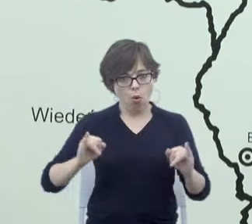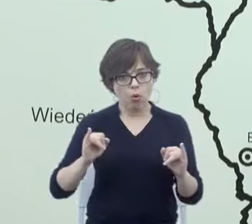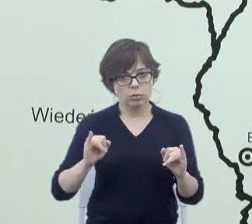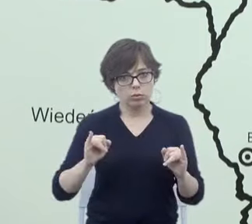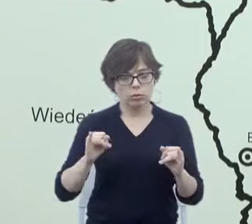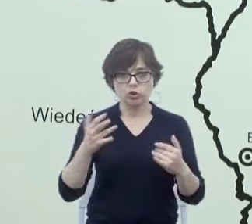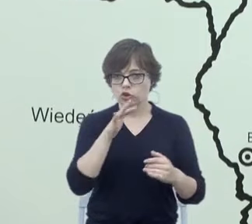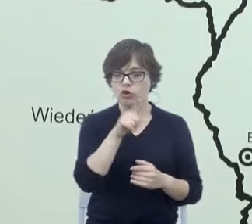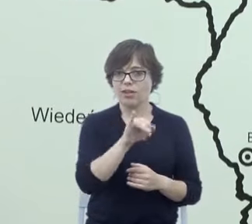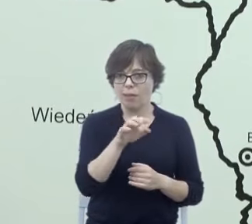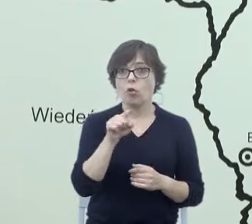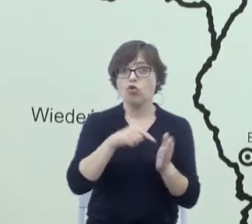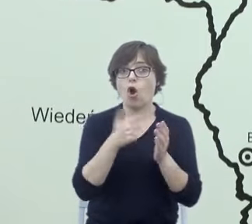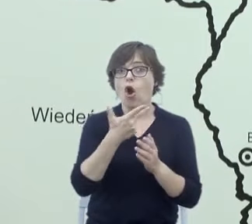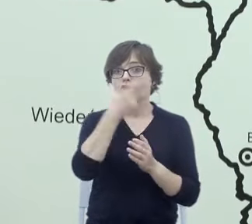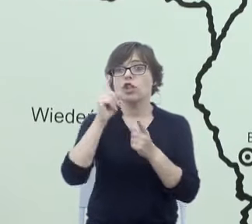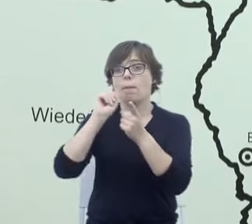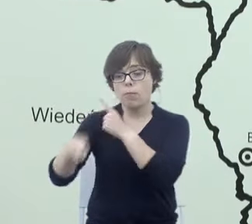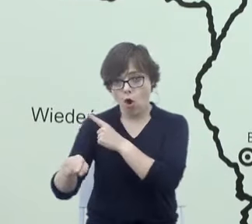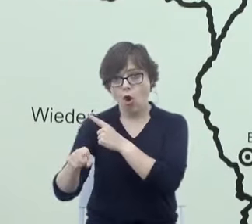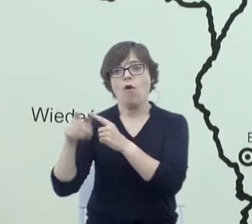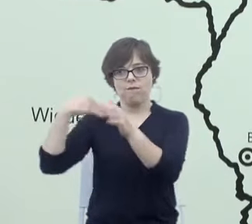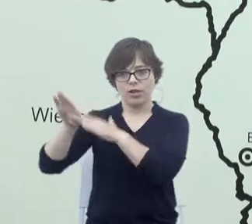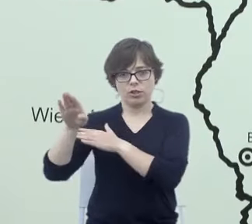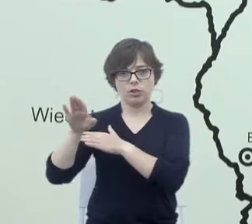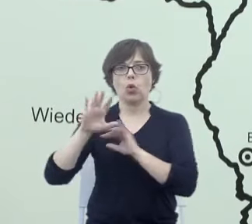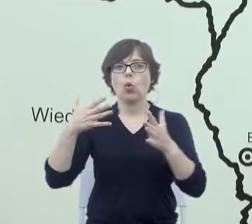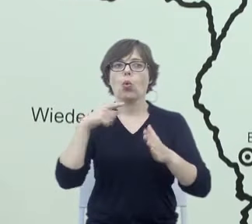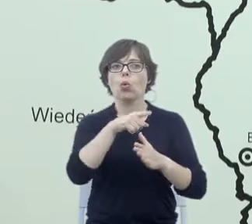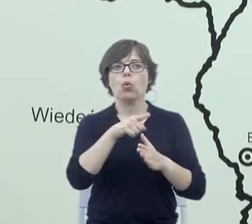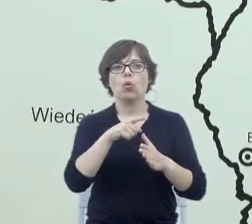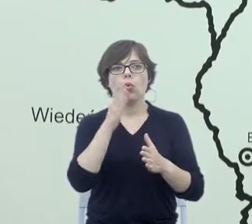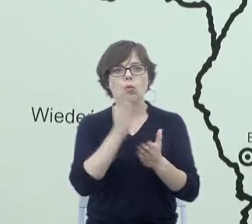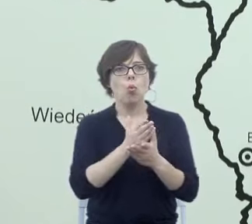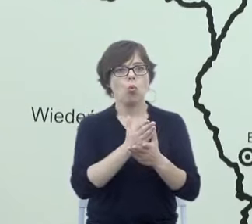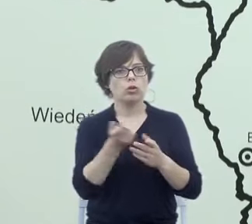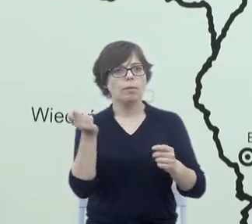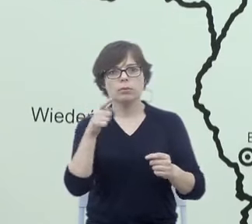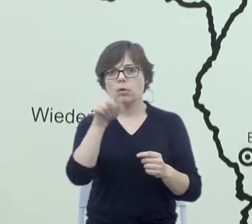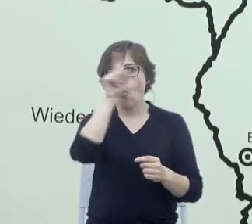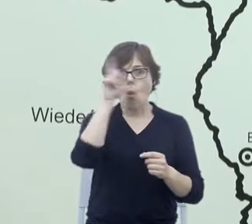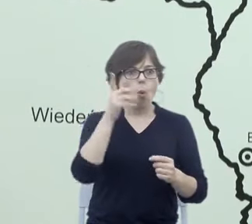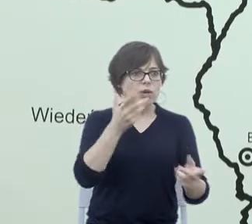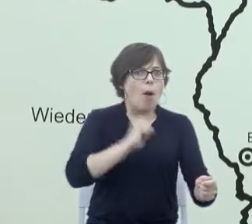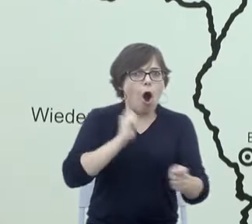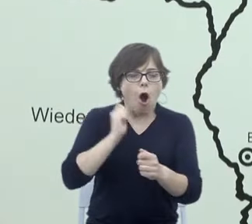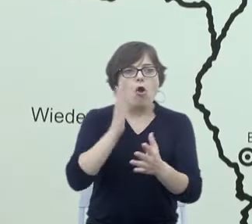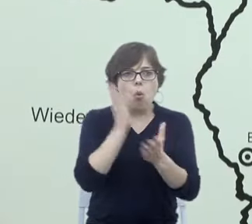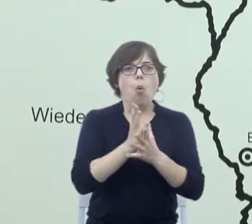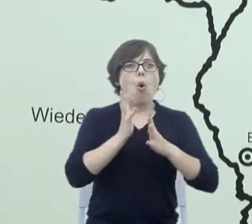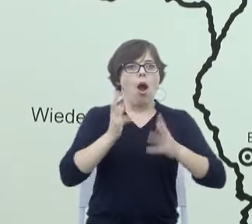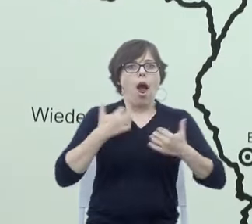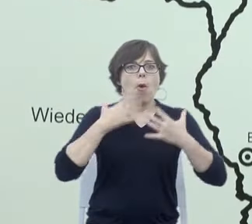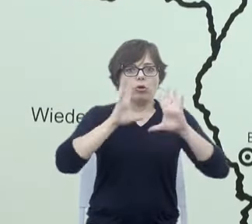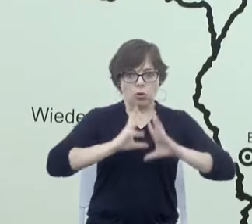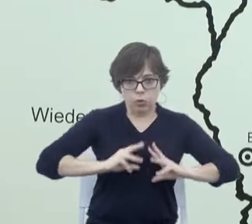no oni wyszli po tych trzech dniach, jak ta furia, ten rządza mordu już ustała w jakimś sensie. I tam mieszkali